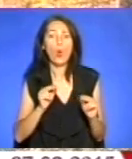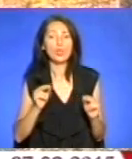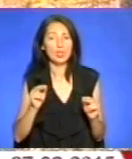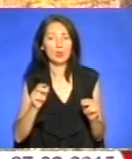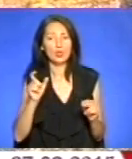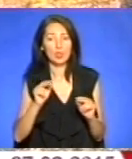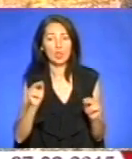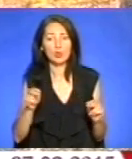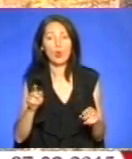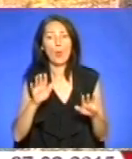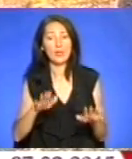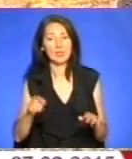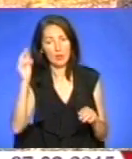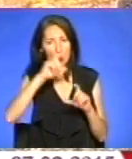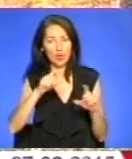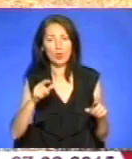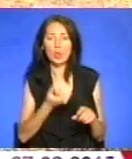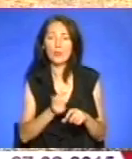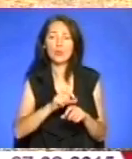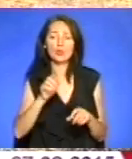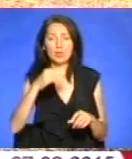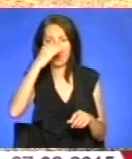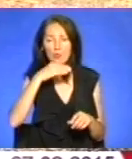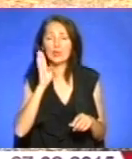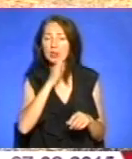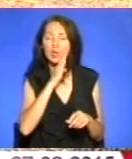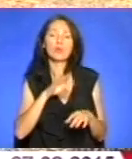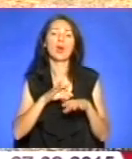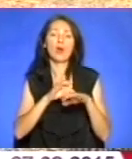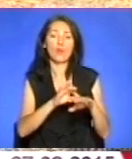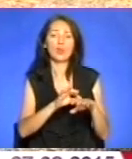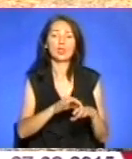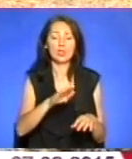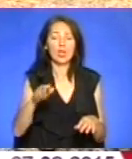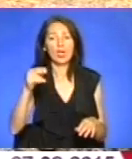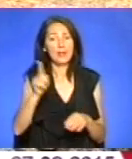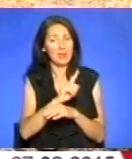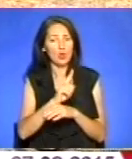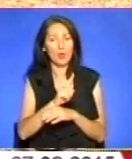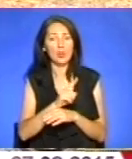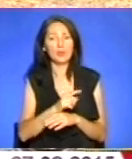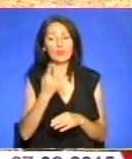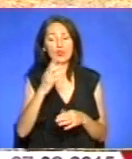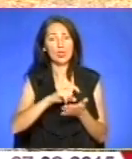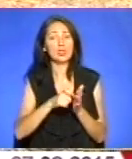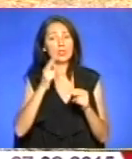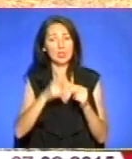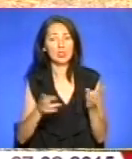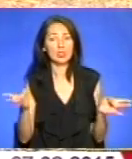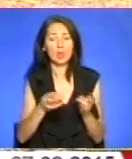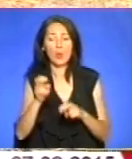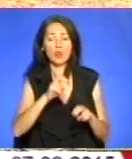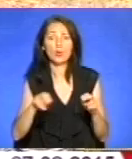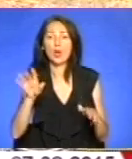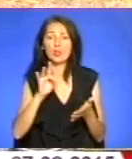оббивати пороги тернопільських шкіл. Стикаємося з проблемою, закінчили вони 4 класи, і далі нам потрібно шукати в місті навчання, куди